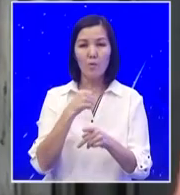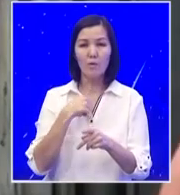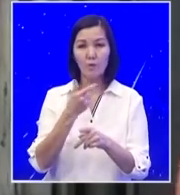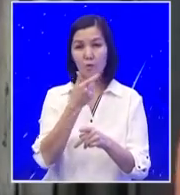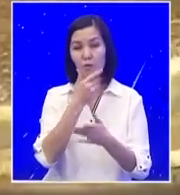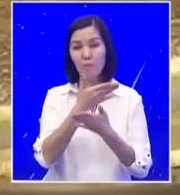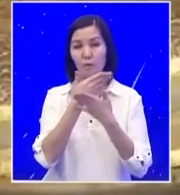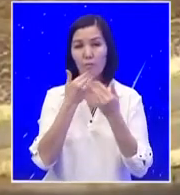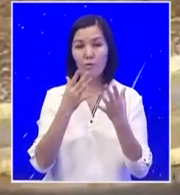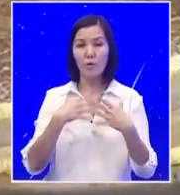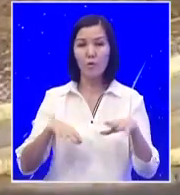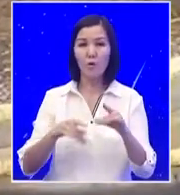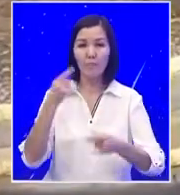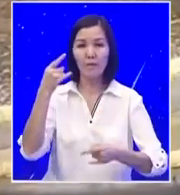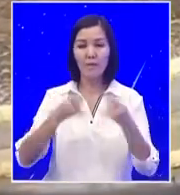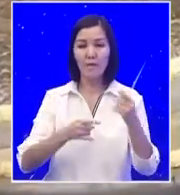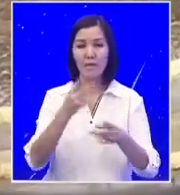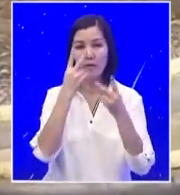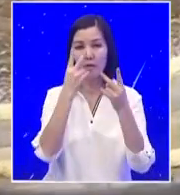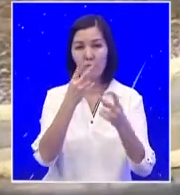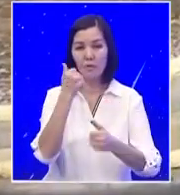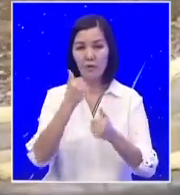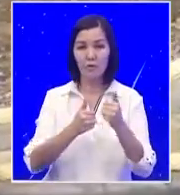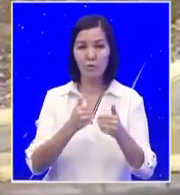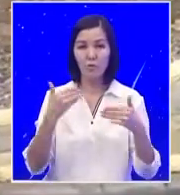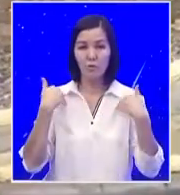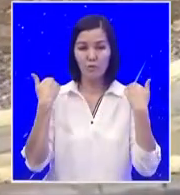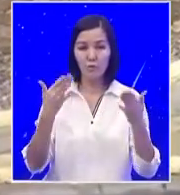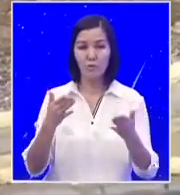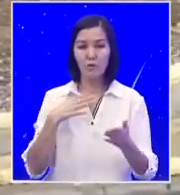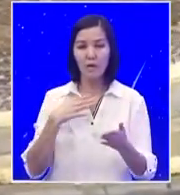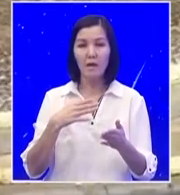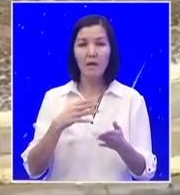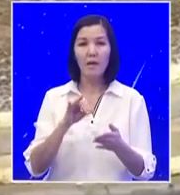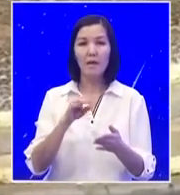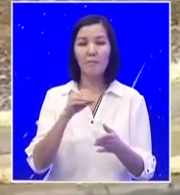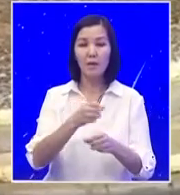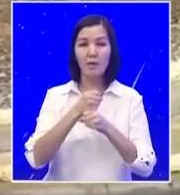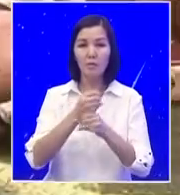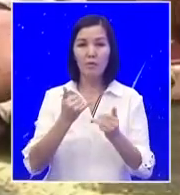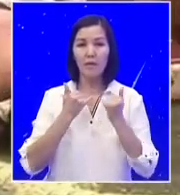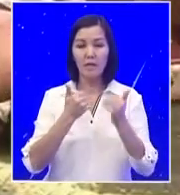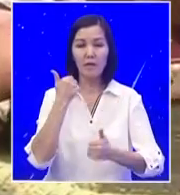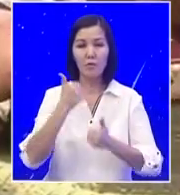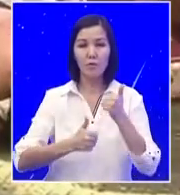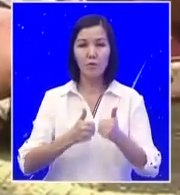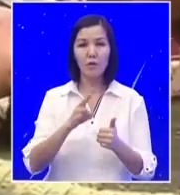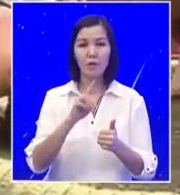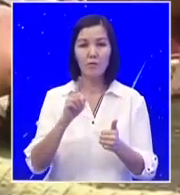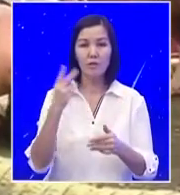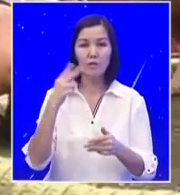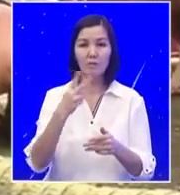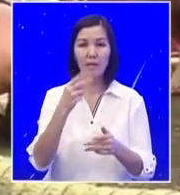елдің қоғамдық телеарнасы тікелей эфирден жарысты көрермен назарына ұсынды. Император кубогына арналған турнир наурыздың 22-сіне